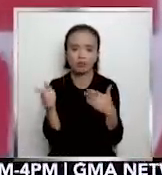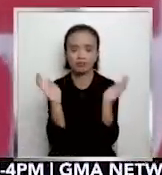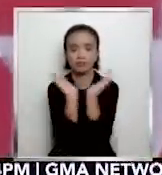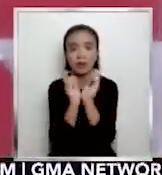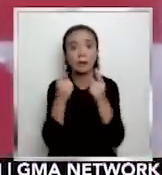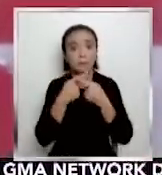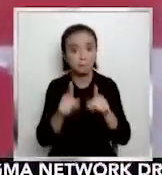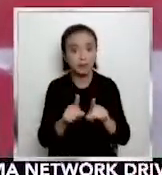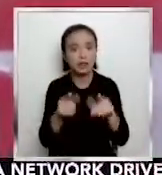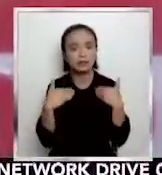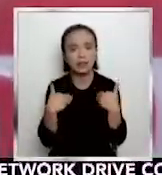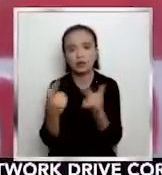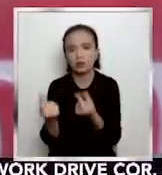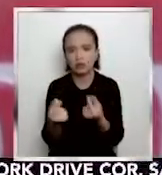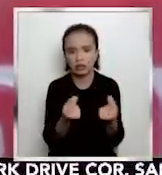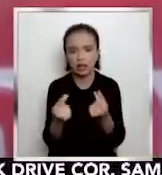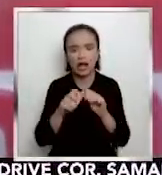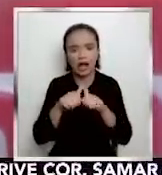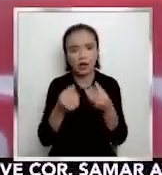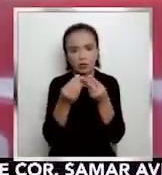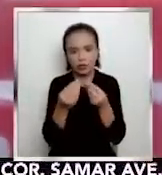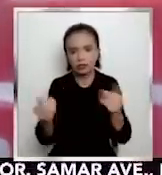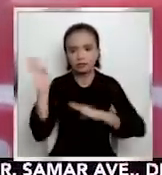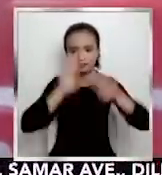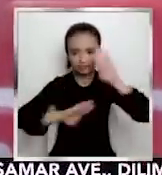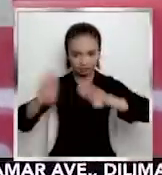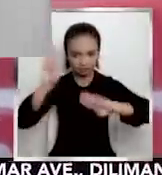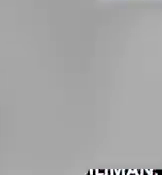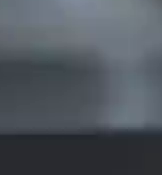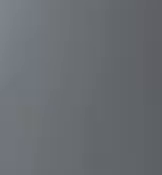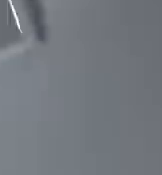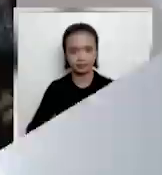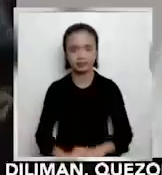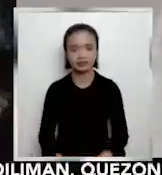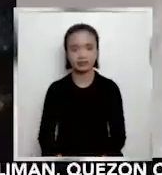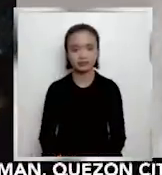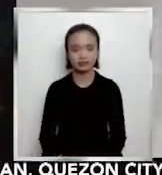para tugunan ang problema. Narito po ang pagtutok ni June Veneracion.